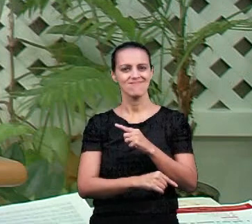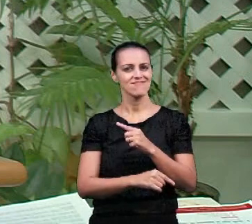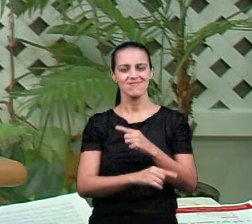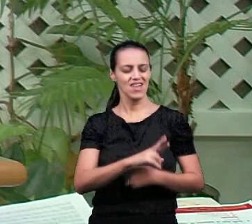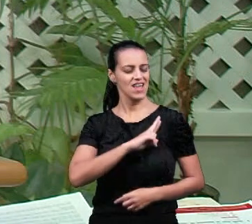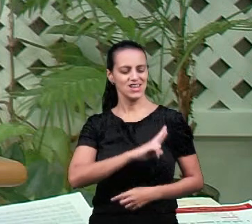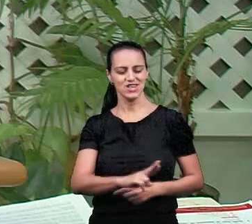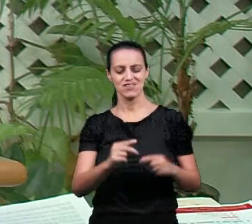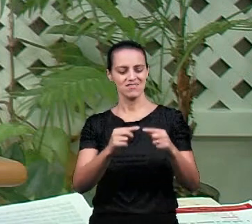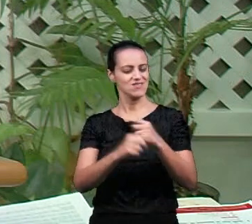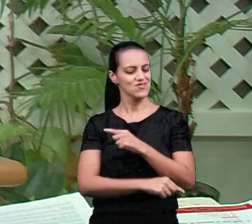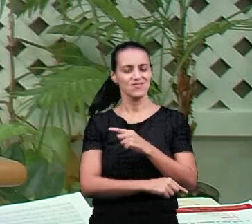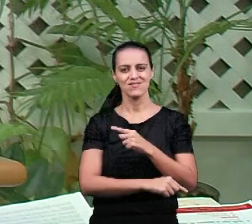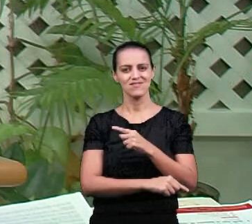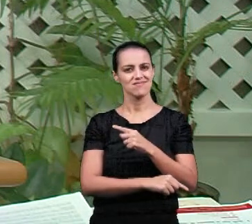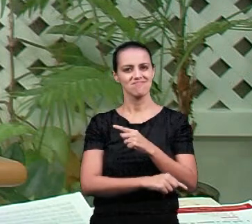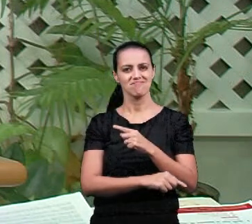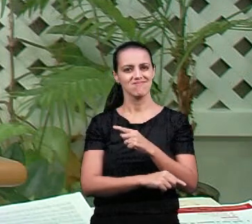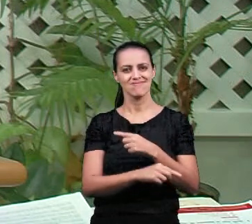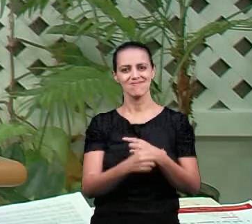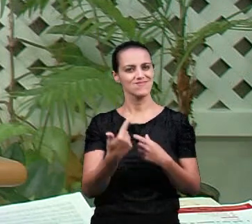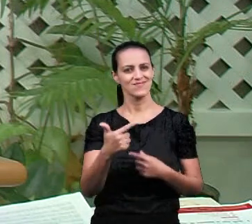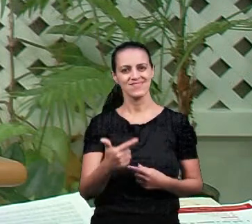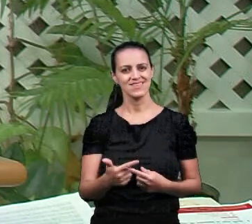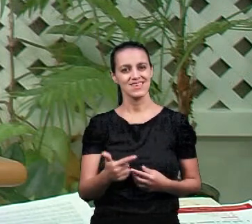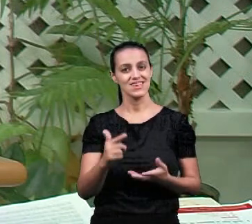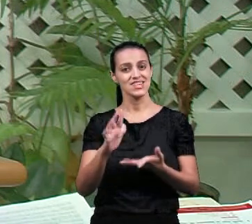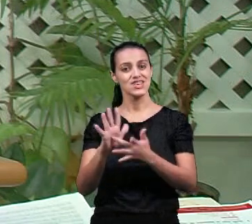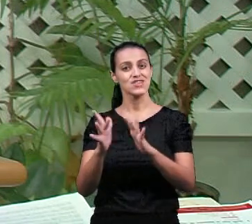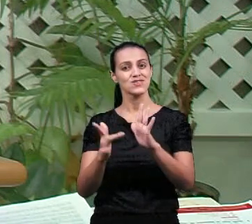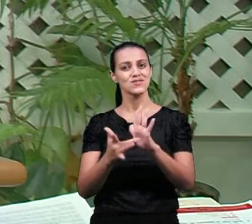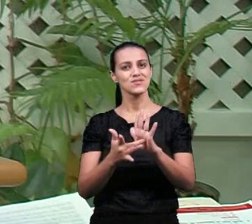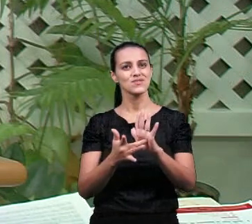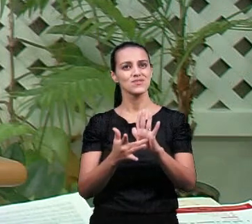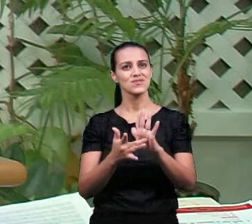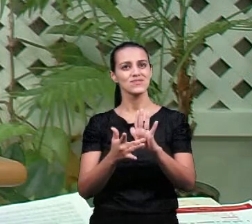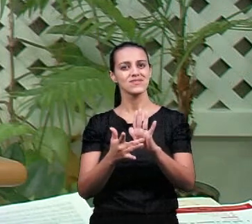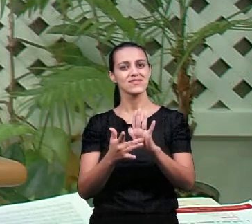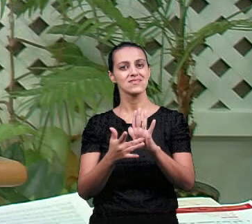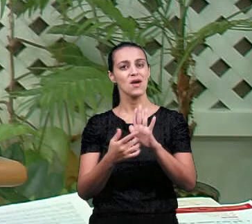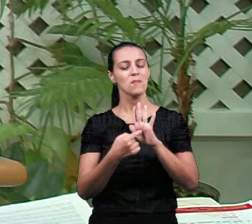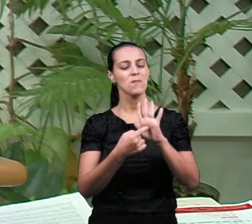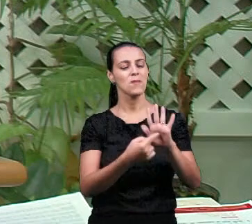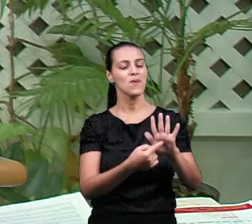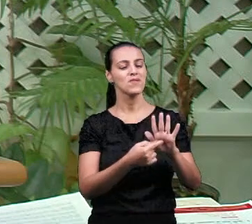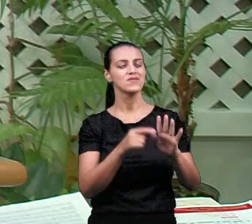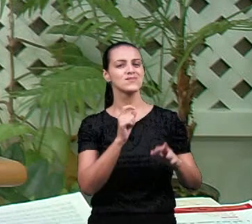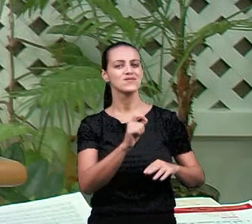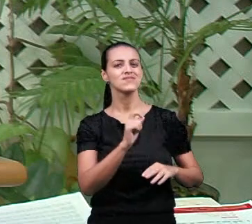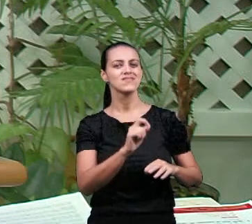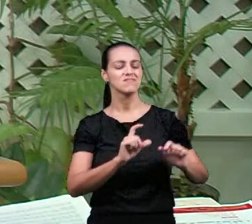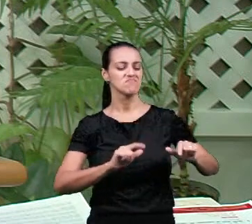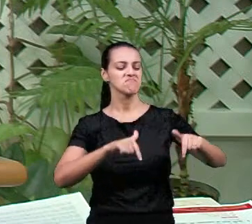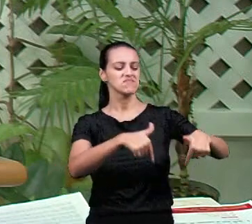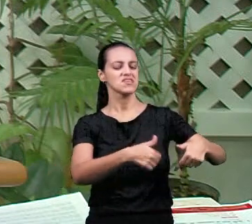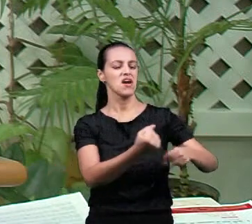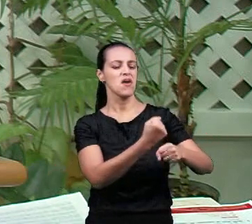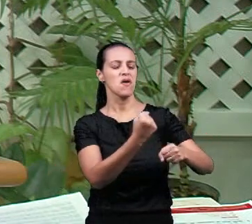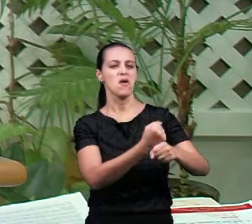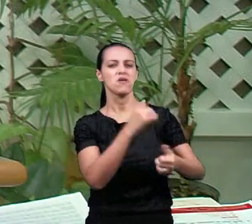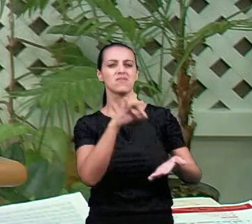qu'ils avaient, ce n'était pas la religion. Et le problème était, Jésus avait une œuvre, une opération